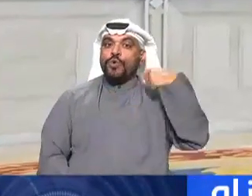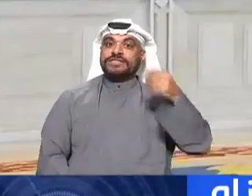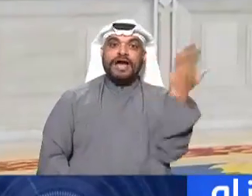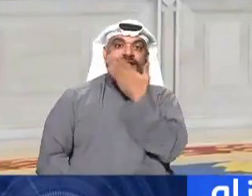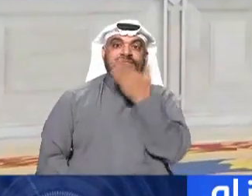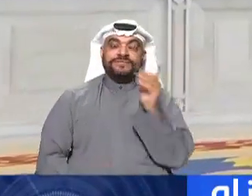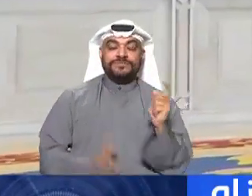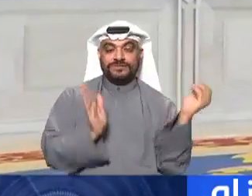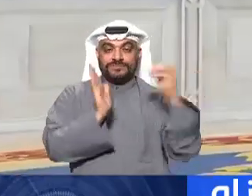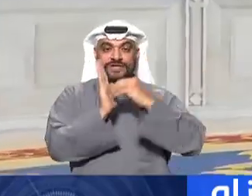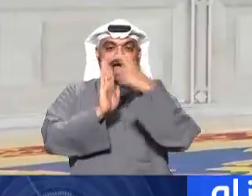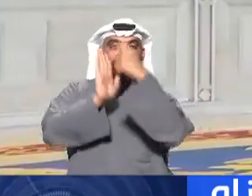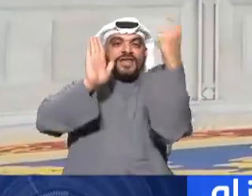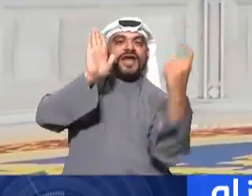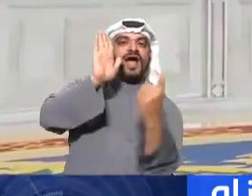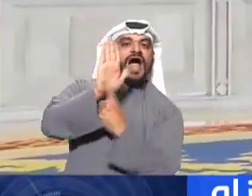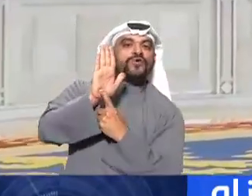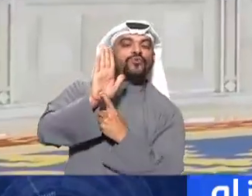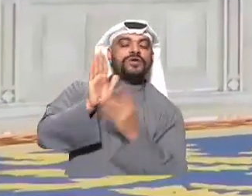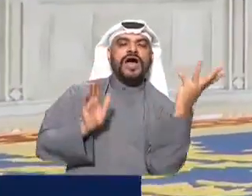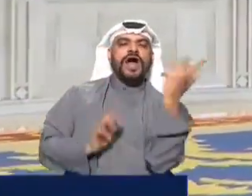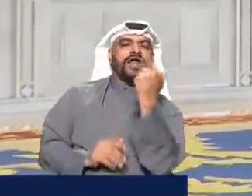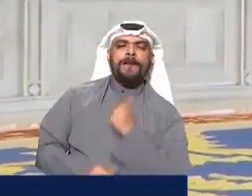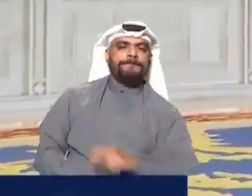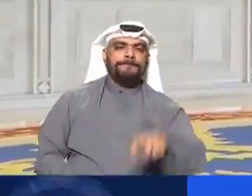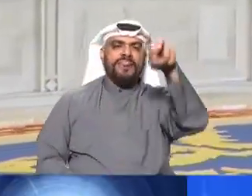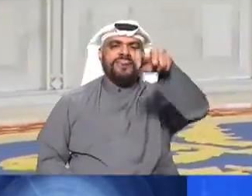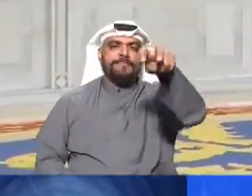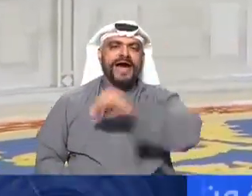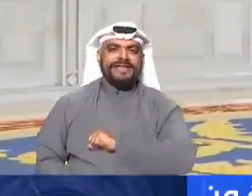قانون تعديل بعض أحكام القانون رقم 8 لسنة